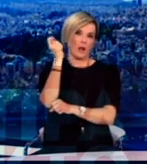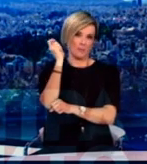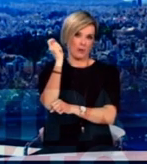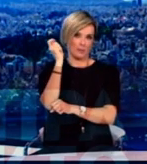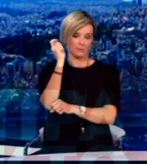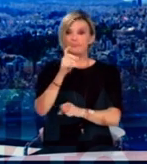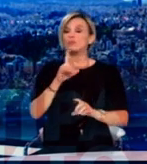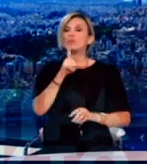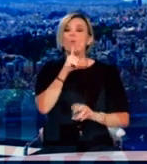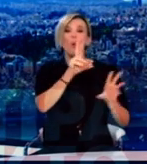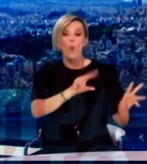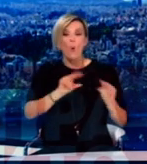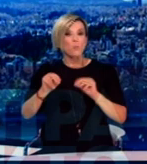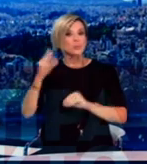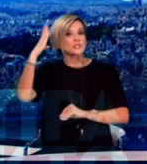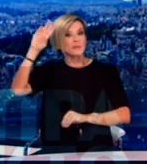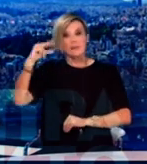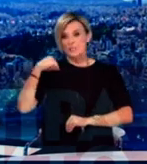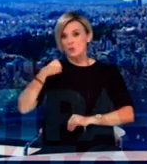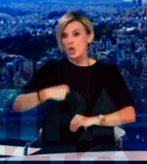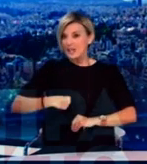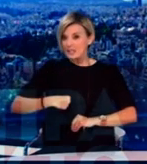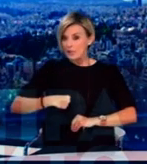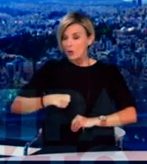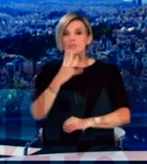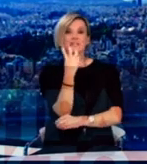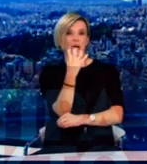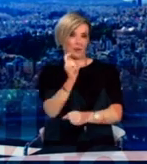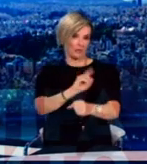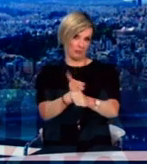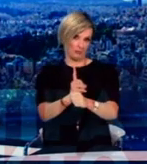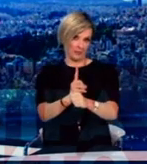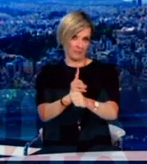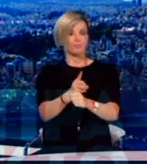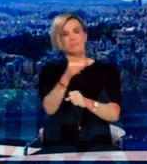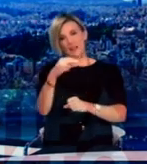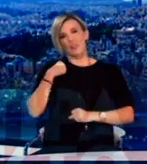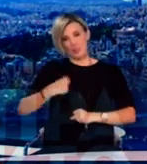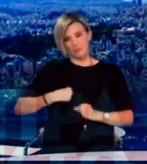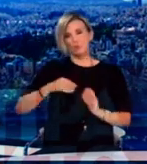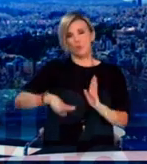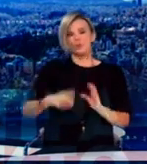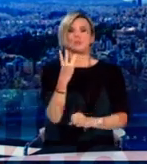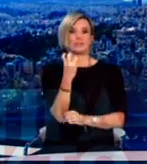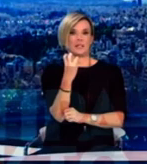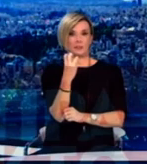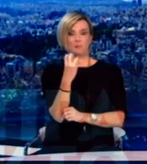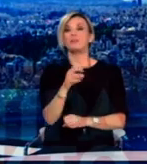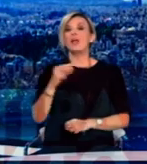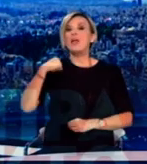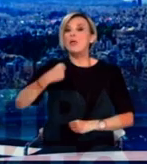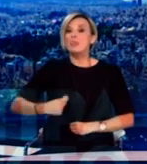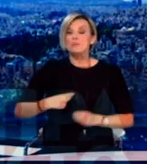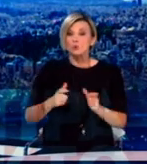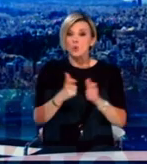γυμνάσια και στα λύκεια η διδακτική ώρα στην εκπαίδευση είναι 40 λεπτά και θα πραγματοποιείται από τις 2 το μεσημέρι έως